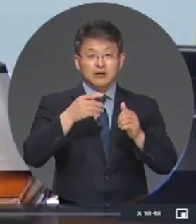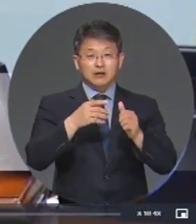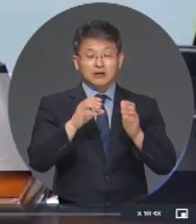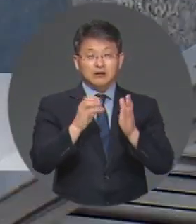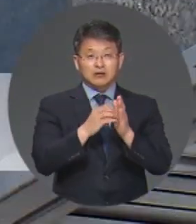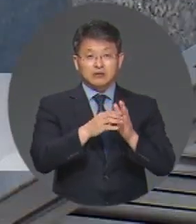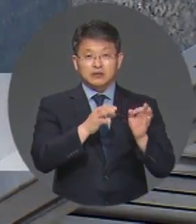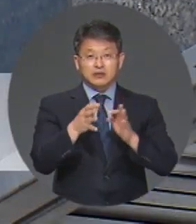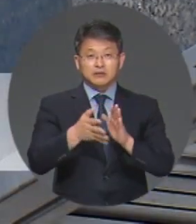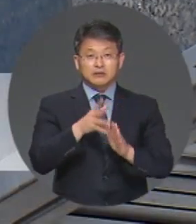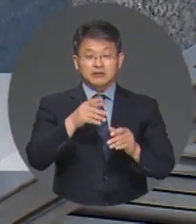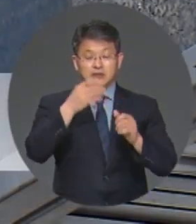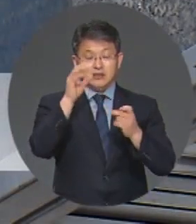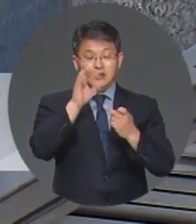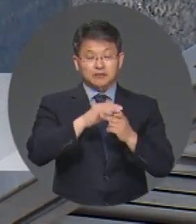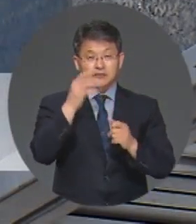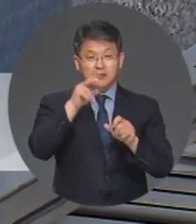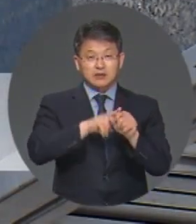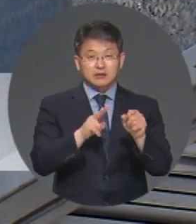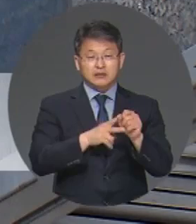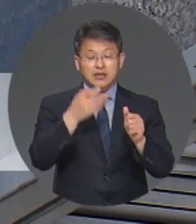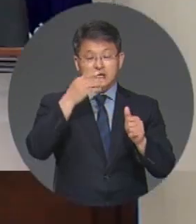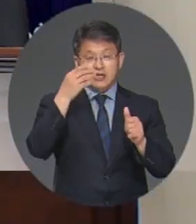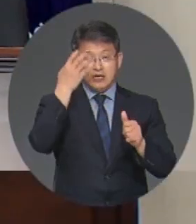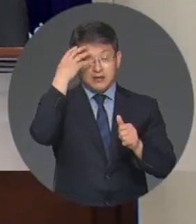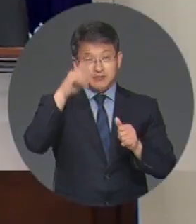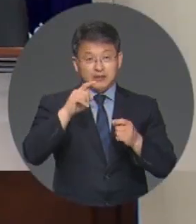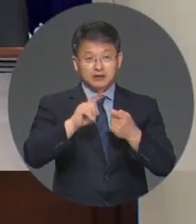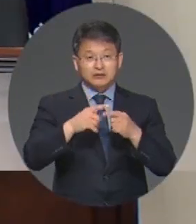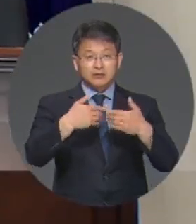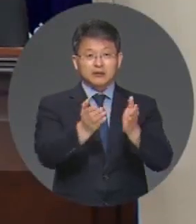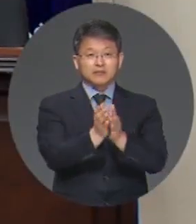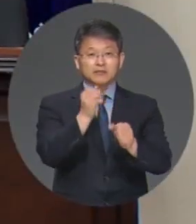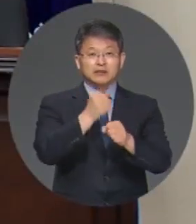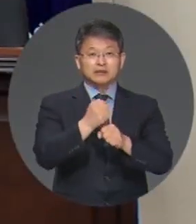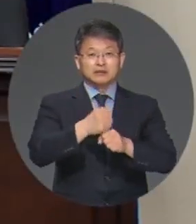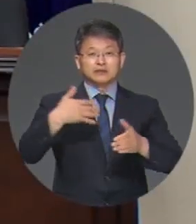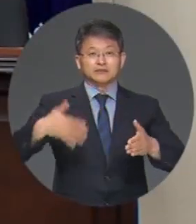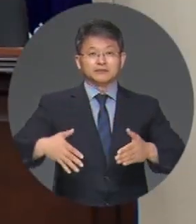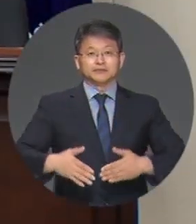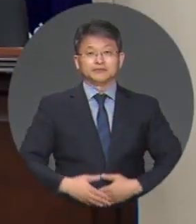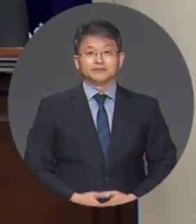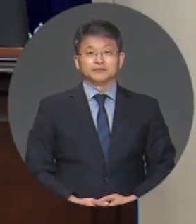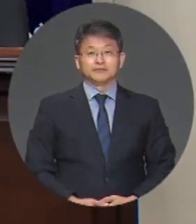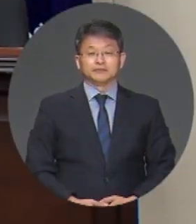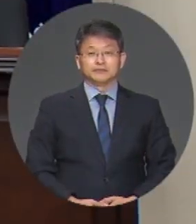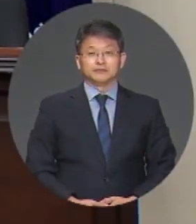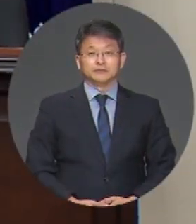김해시의회, 거창과 함양, 의령군의회는 아직 원구성을 마무리하지 못했습니다.